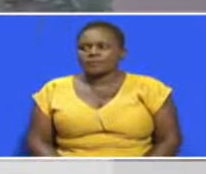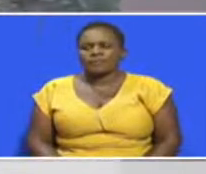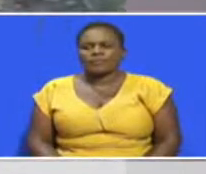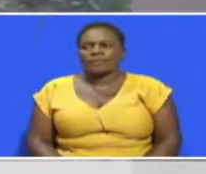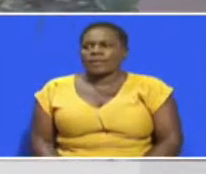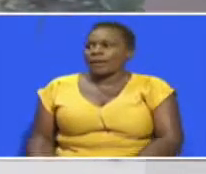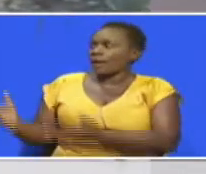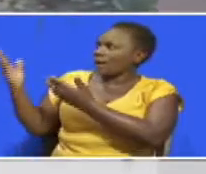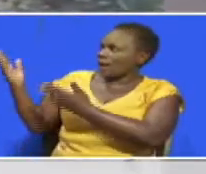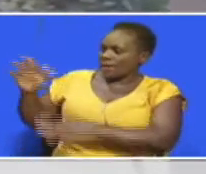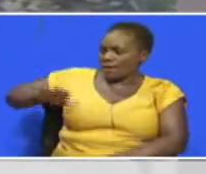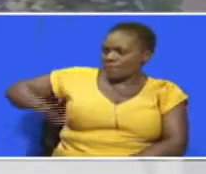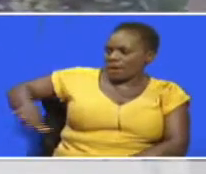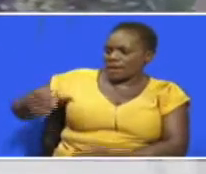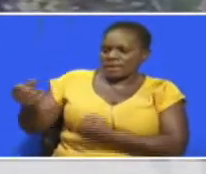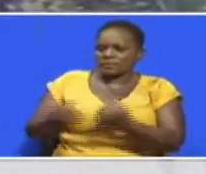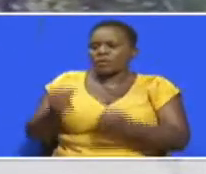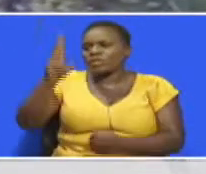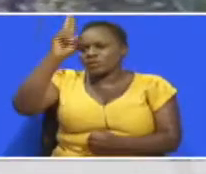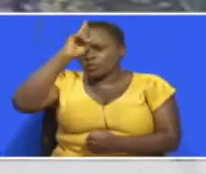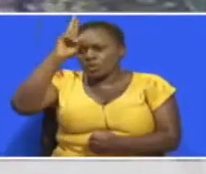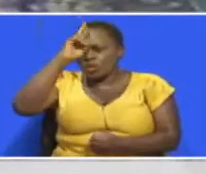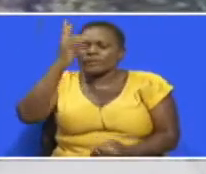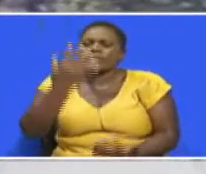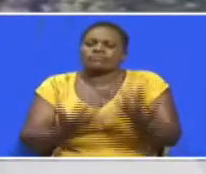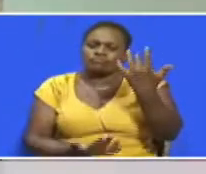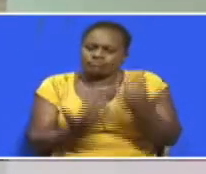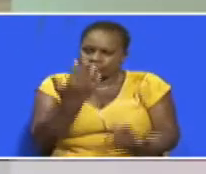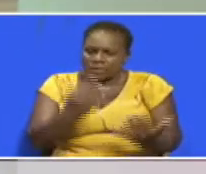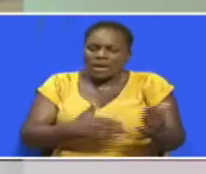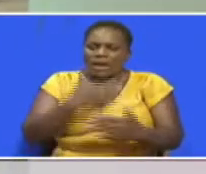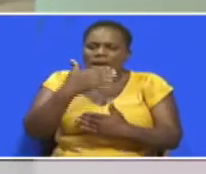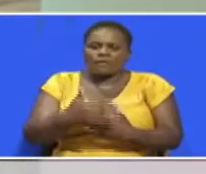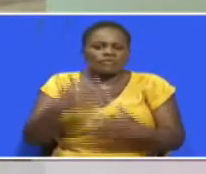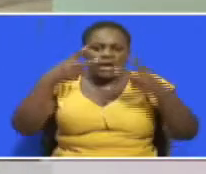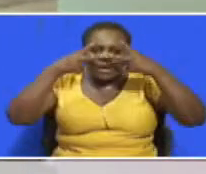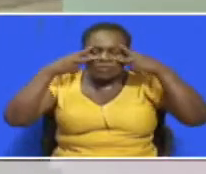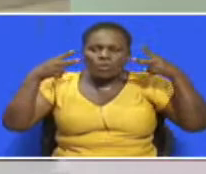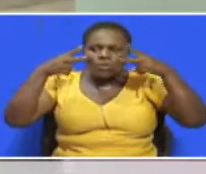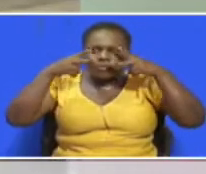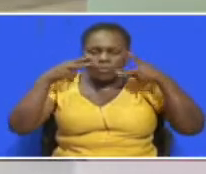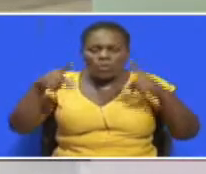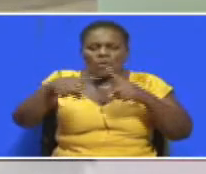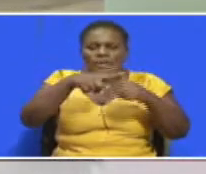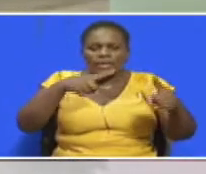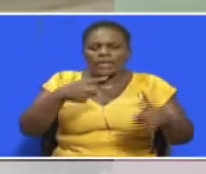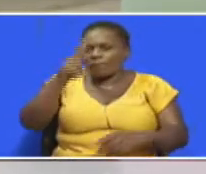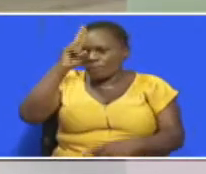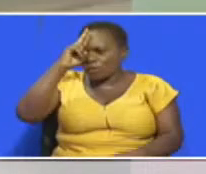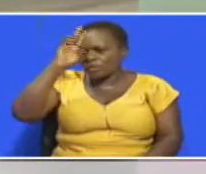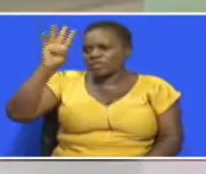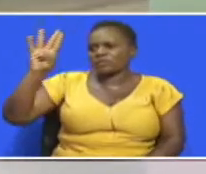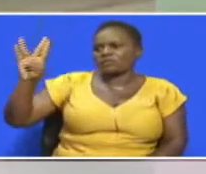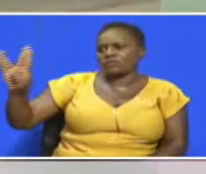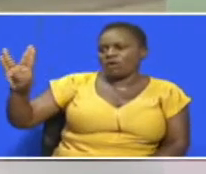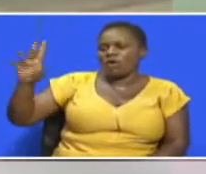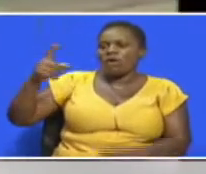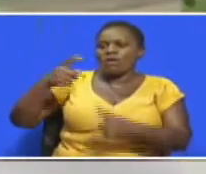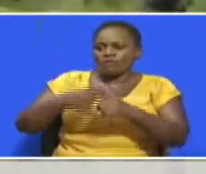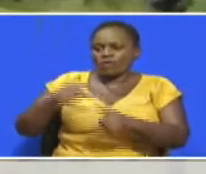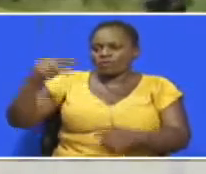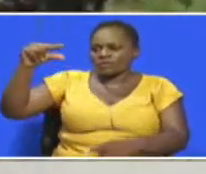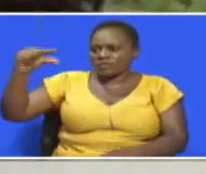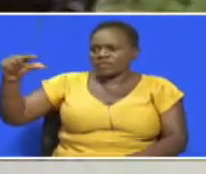Haya ndiyo mabaki ya gari la polisi na ambalo liliteketea baada ya magaidi kuvamia maafisa wanne wa polisi kutoka kitengo